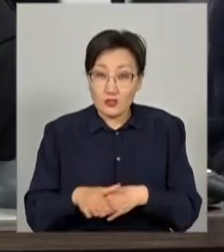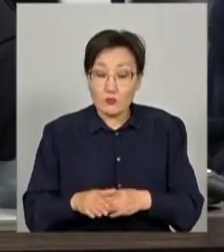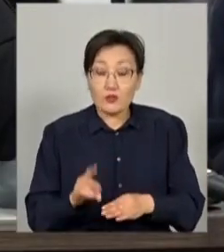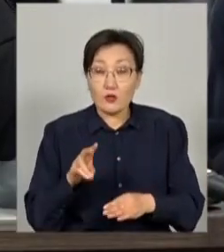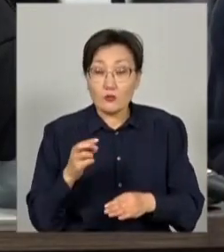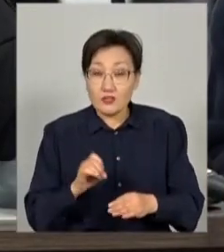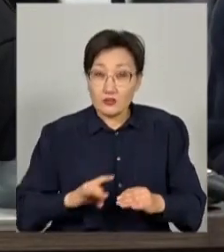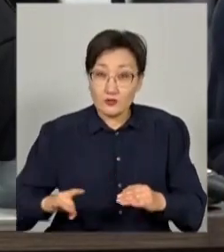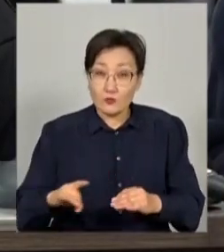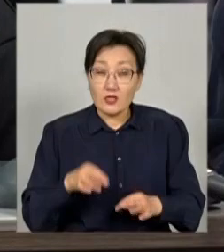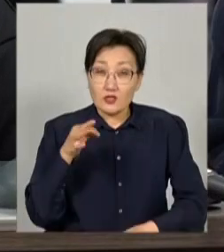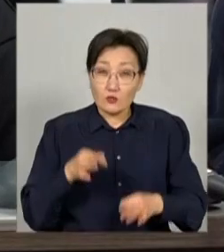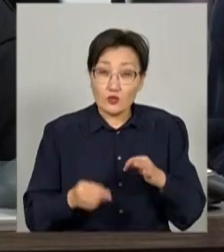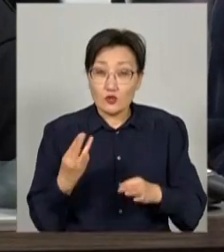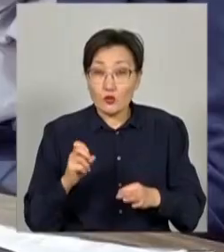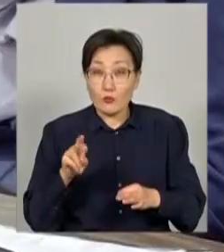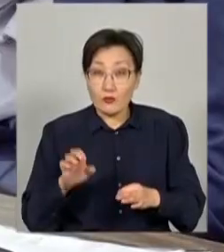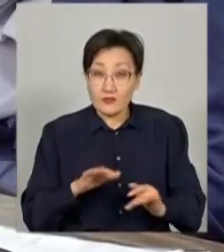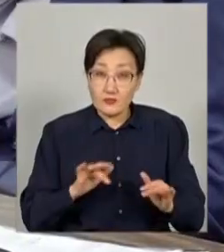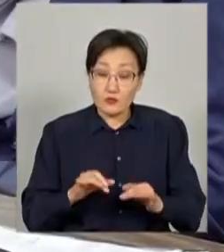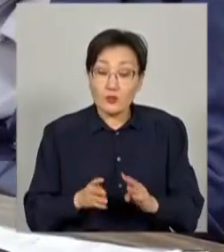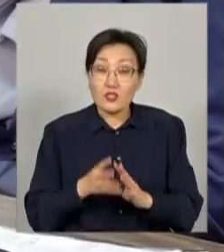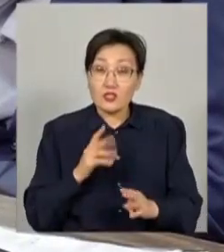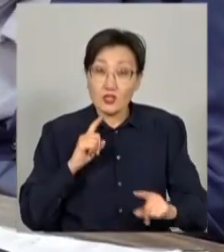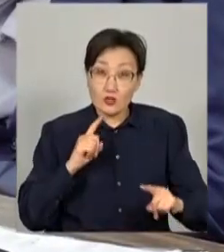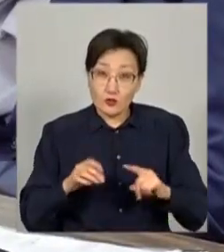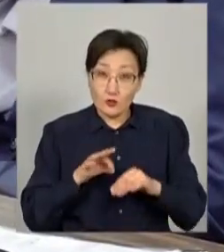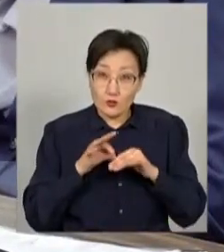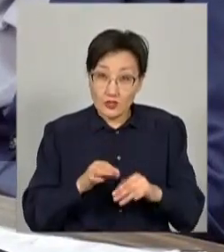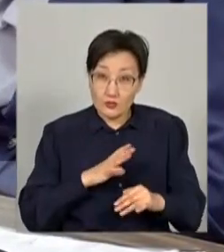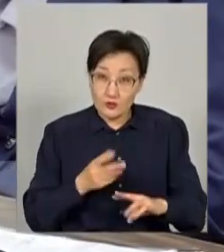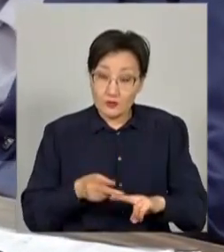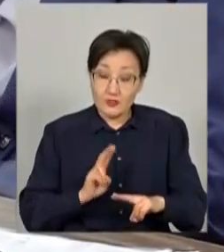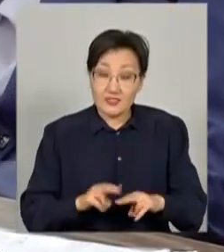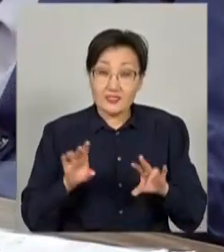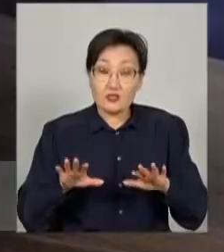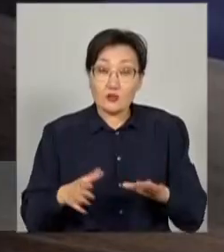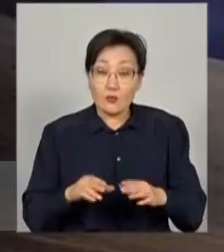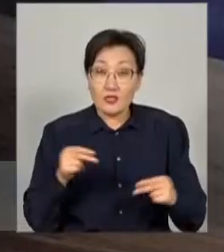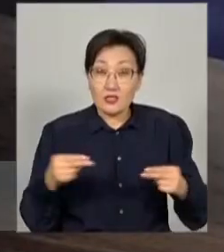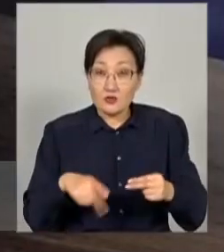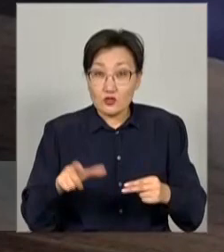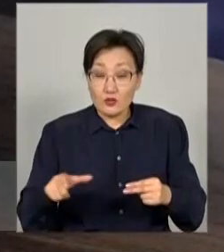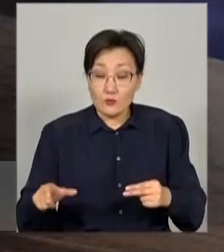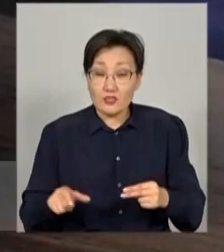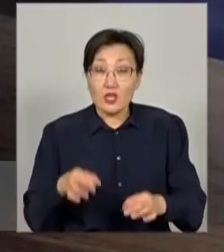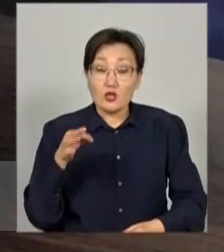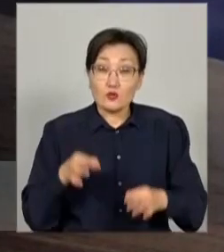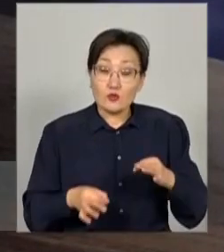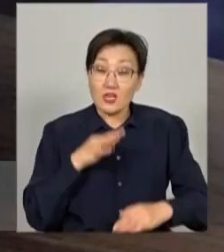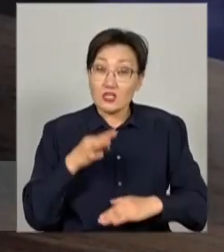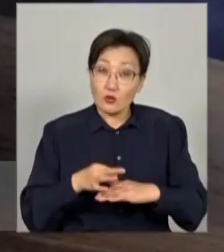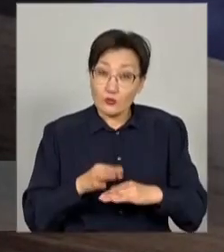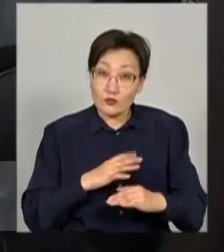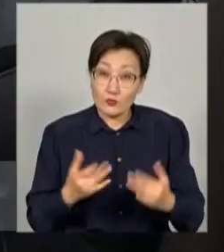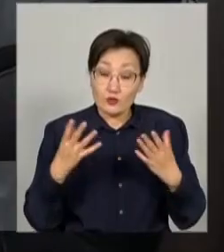Наурызбай аудандық сотында дәрігер Шумков ісі бойынша кезекті сот отырысы өтті. Бұған дейін оқиғаға куәгер азаматтар судья алдында жауап берген